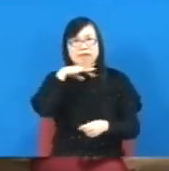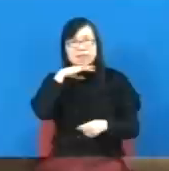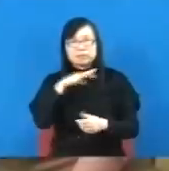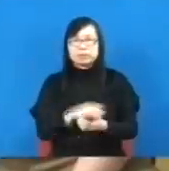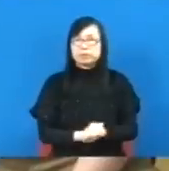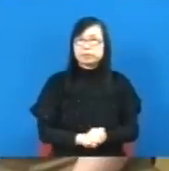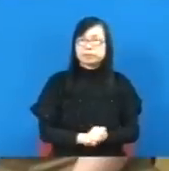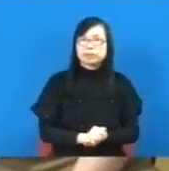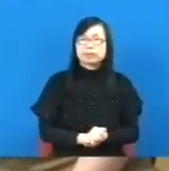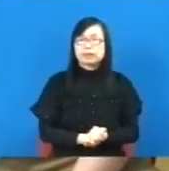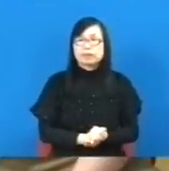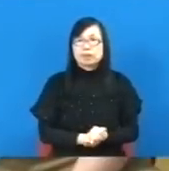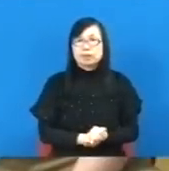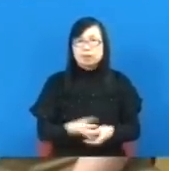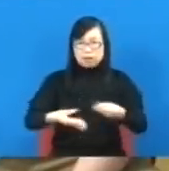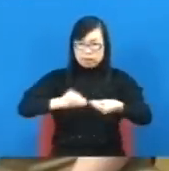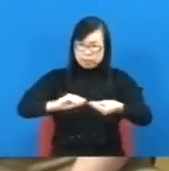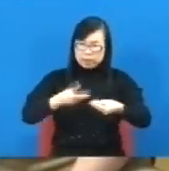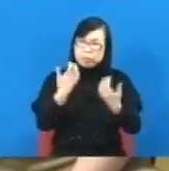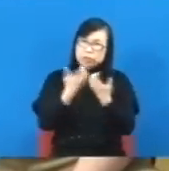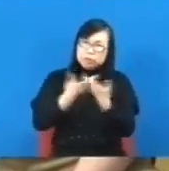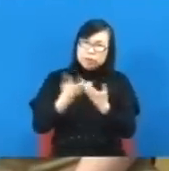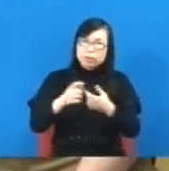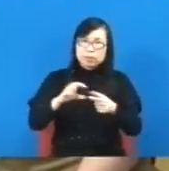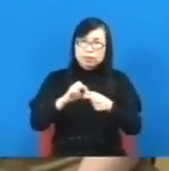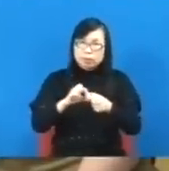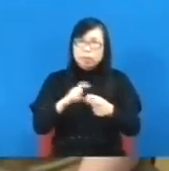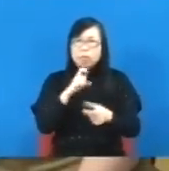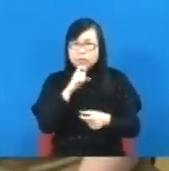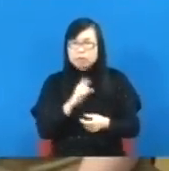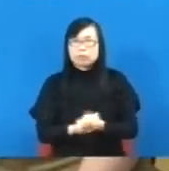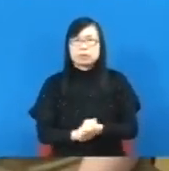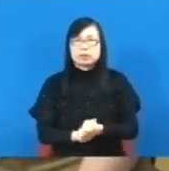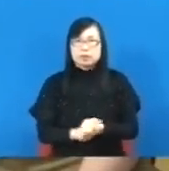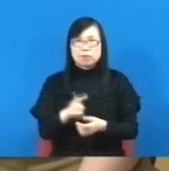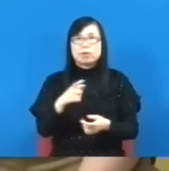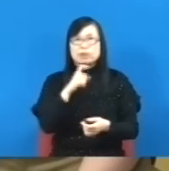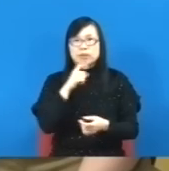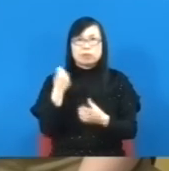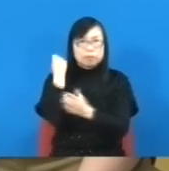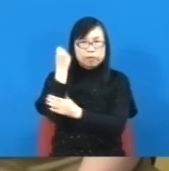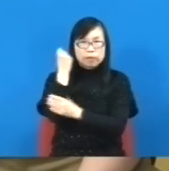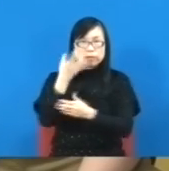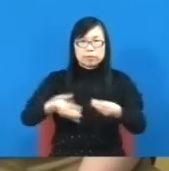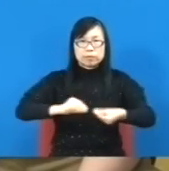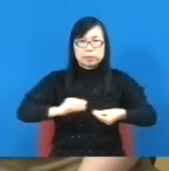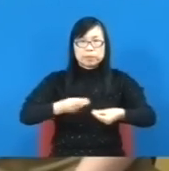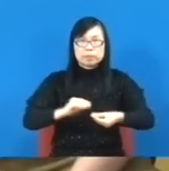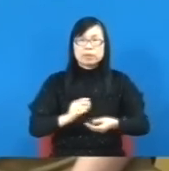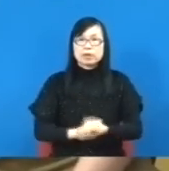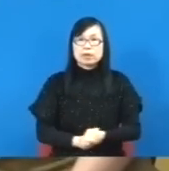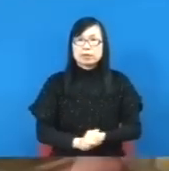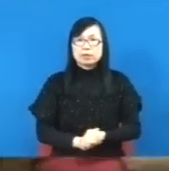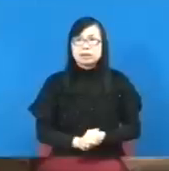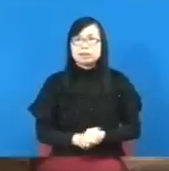但係佢嗰個票數係咪真係關事咧？我真係想知。 關事有啲人係多啲反對票噶嘛？ 嚇，嗰一個反嗰個反